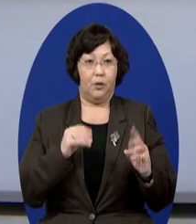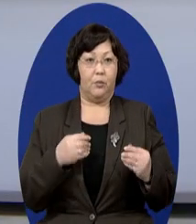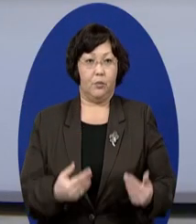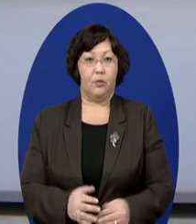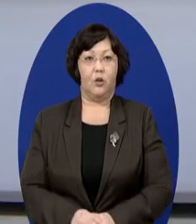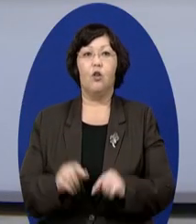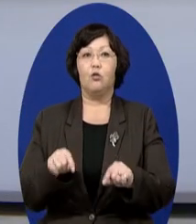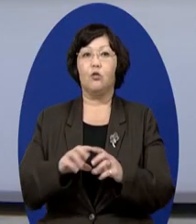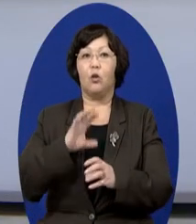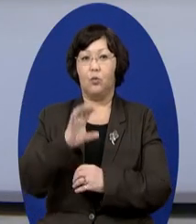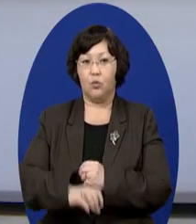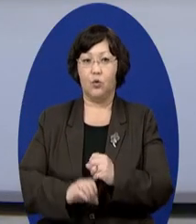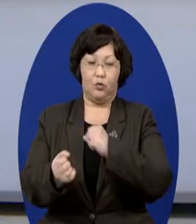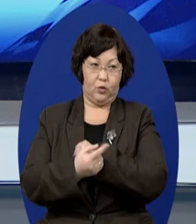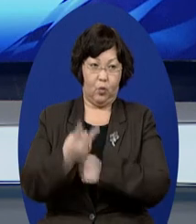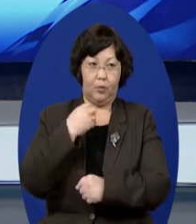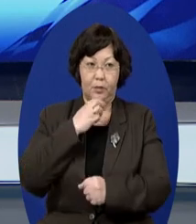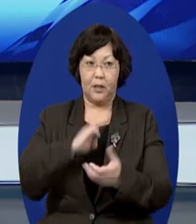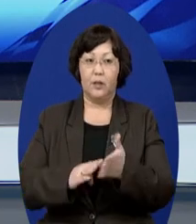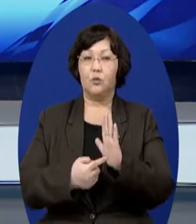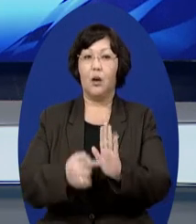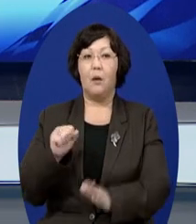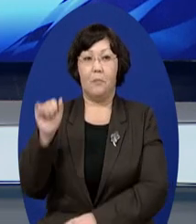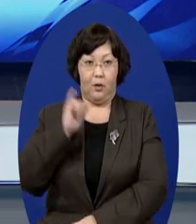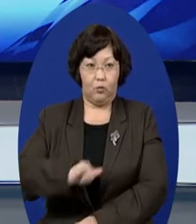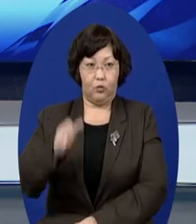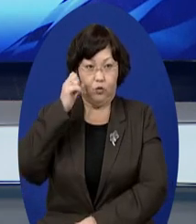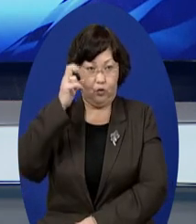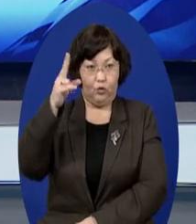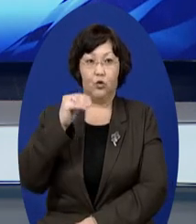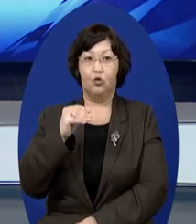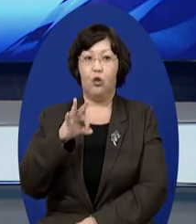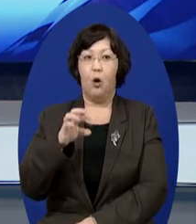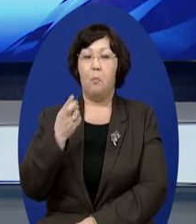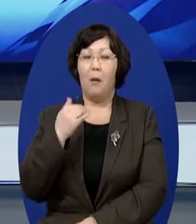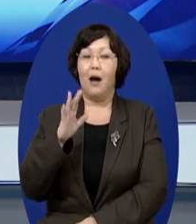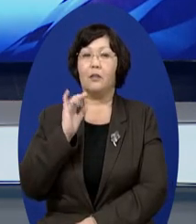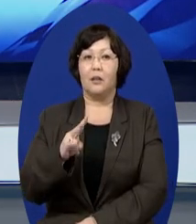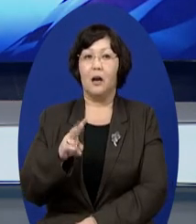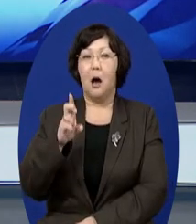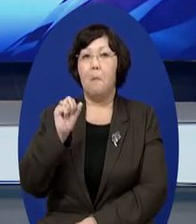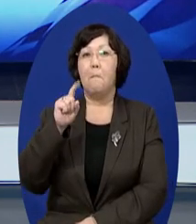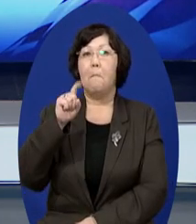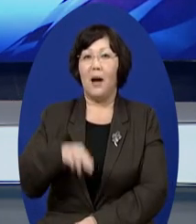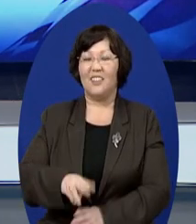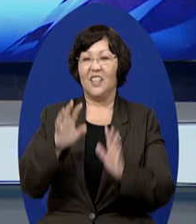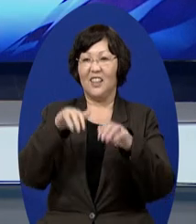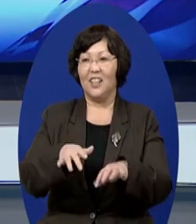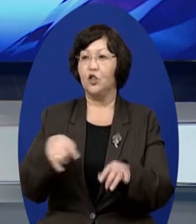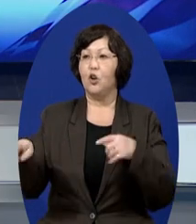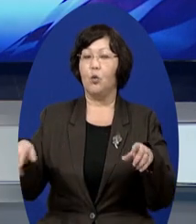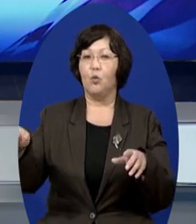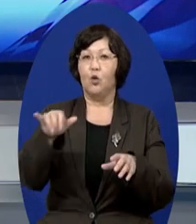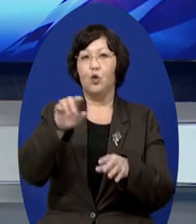За өнөөдөр олон улс дүрмж байгаа онцлог мэдээлэлээ сөргье. Америк нэгдсэн улсын ерөнхийлөгч Джо Байден Балтийн тэнгисийн орнууд болон Зүүн Европт 7,000